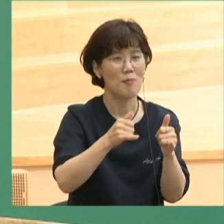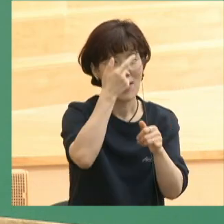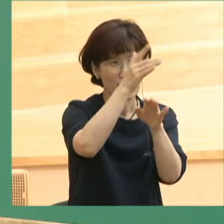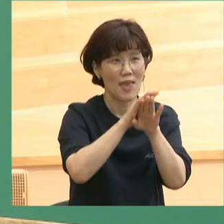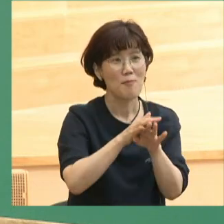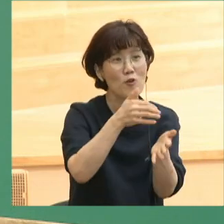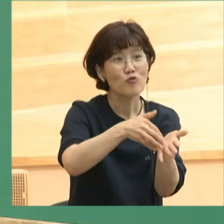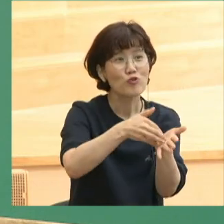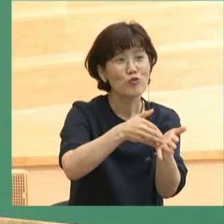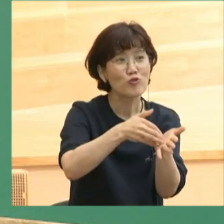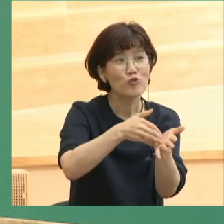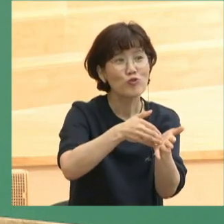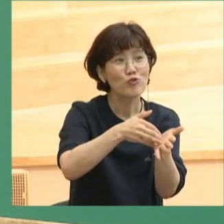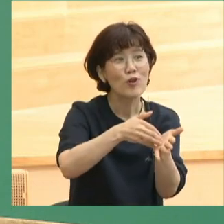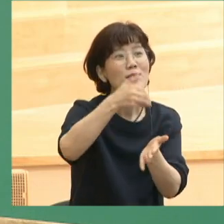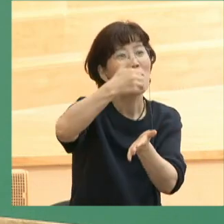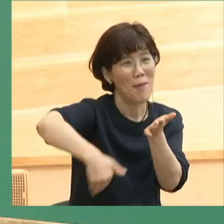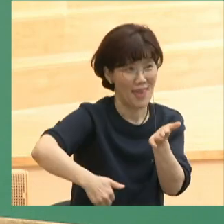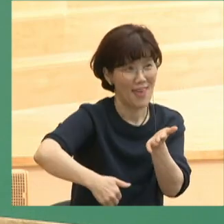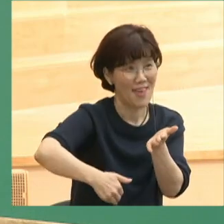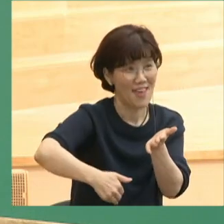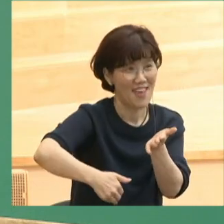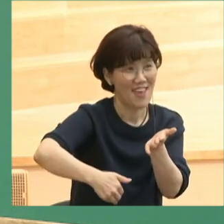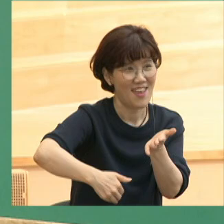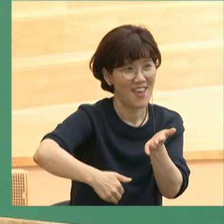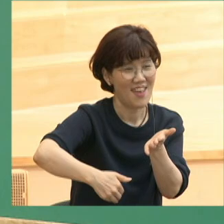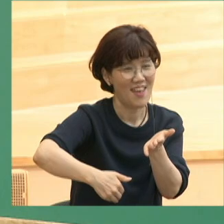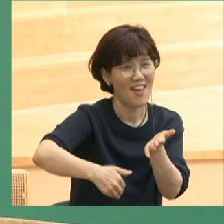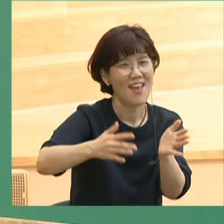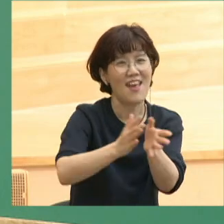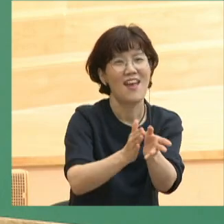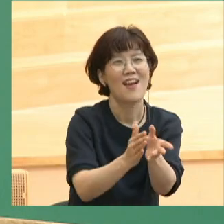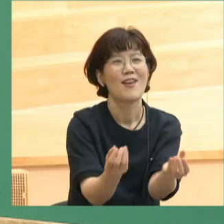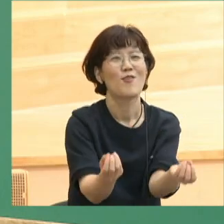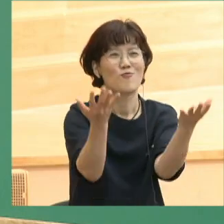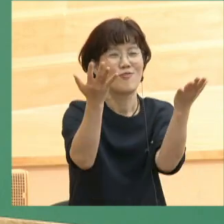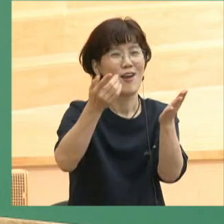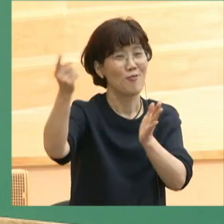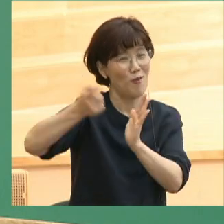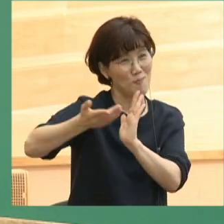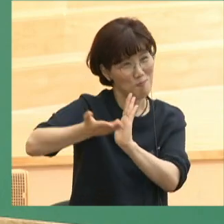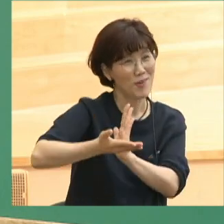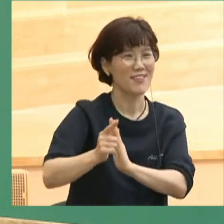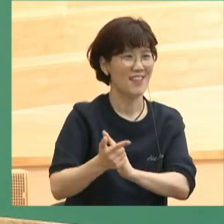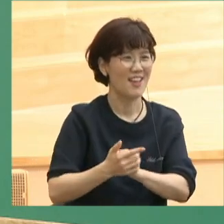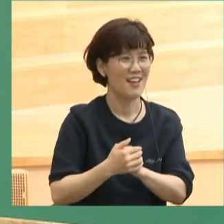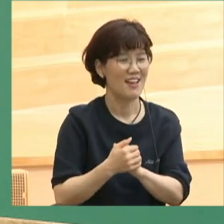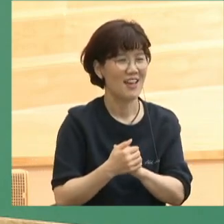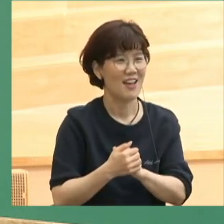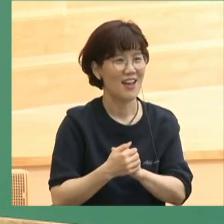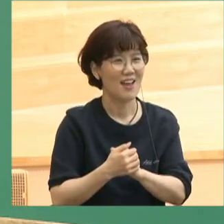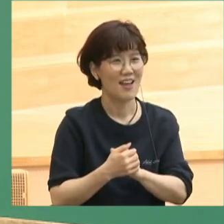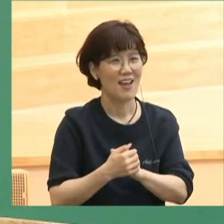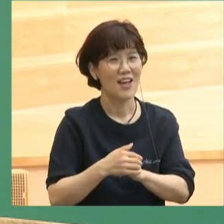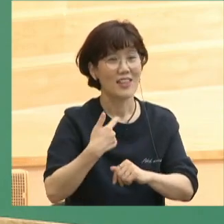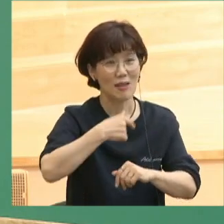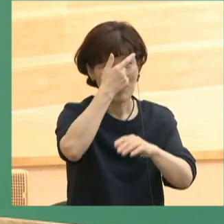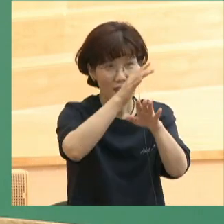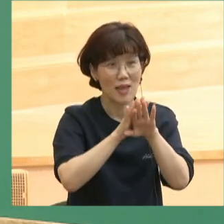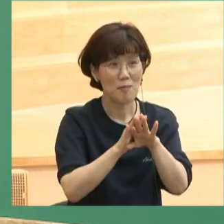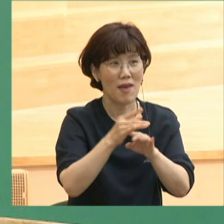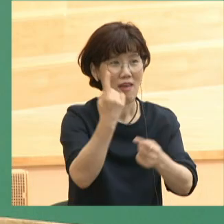인원의 제한에 제외된대. 이야, 할렐루야죠. 그럼 우리가 운신의 폭이 확 늘어나는